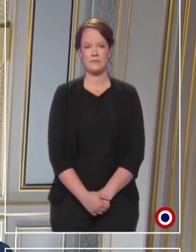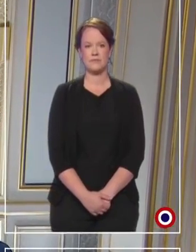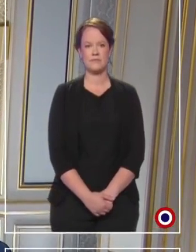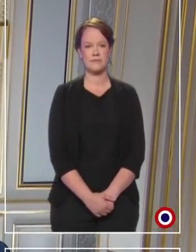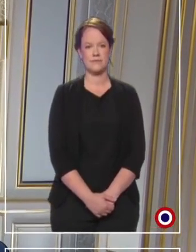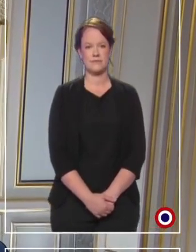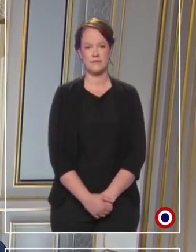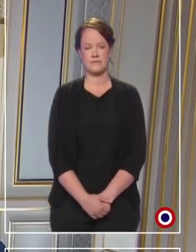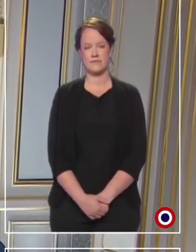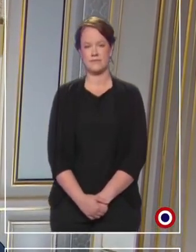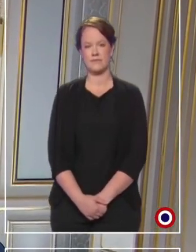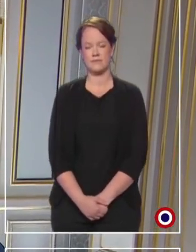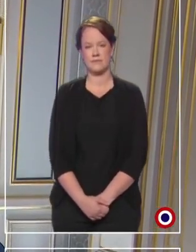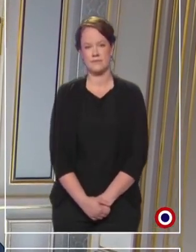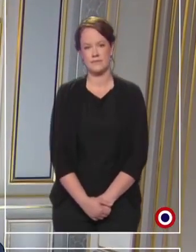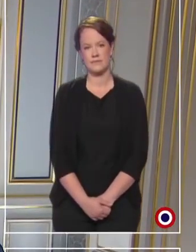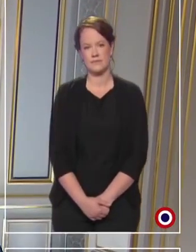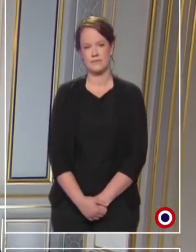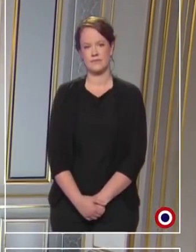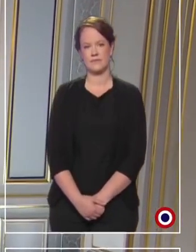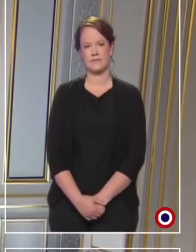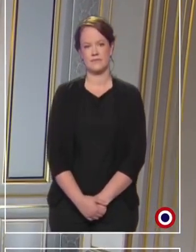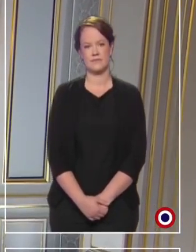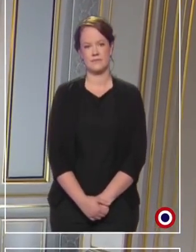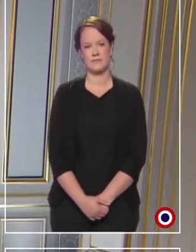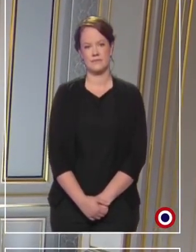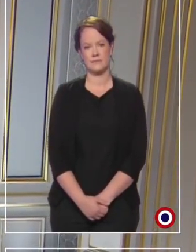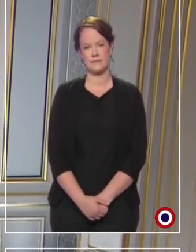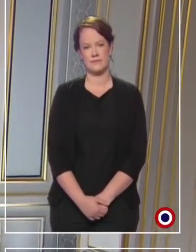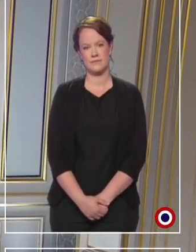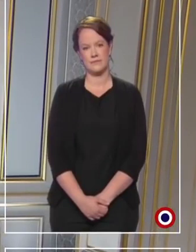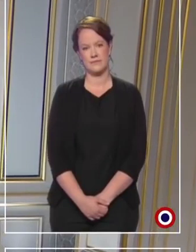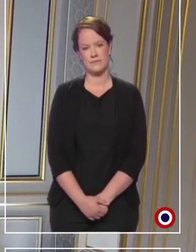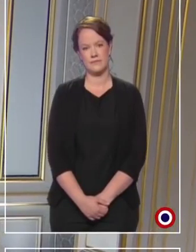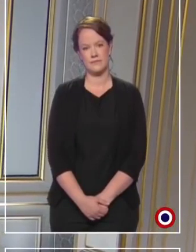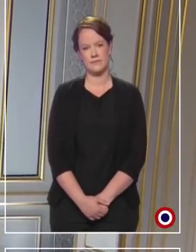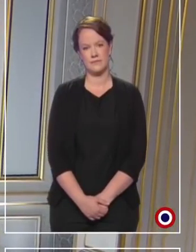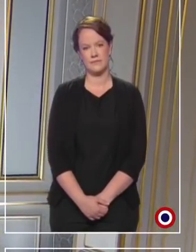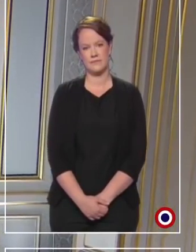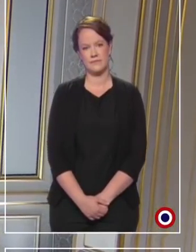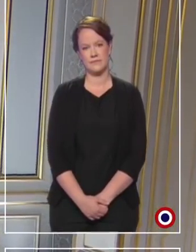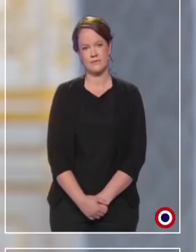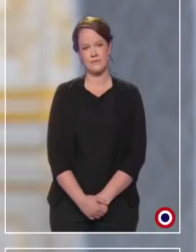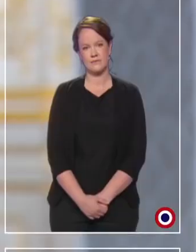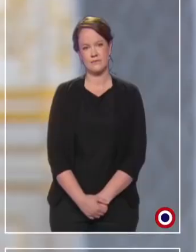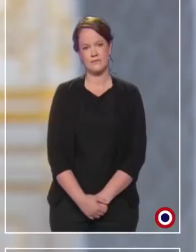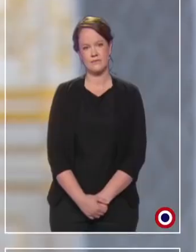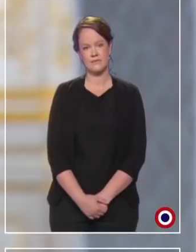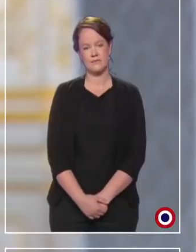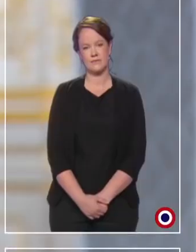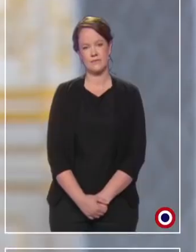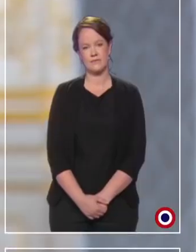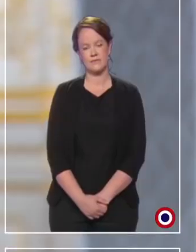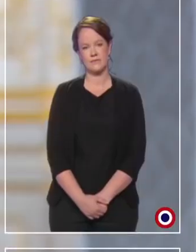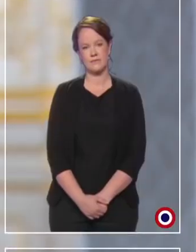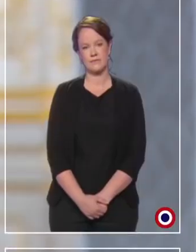sommes-nous aujourd'hui en france est-ce qu'on en est au même niveau qu'à la mi mars juste avant d'entrer dans le confinement est ce qu'on a